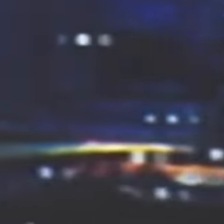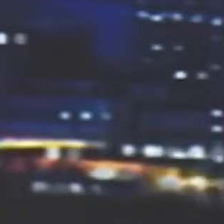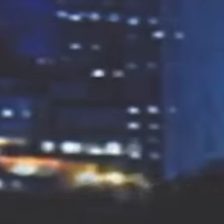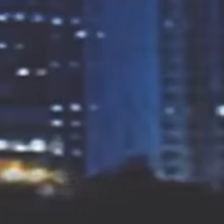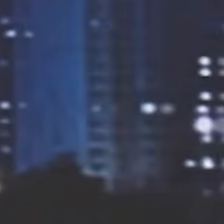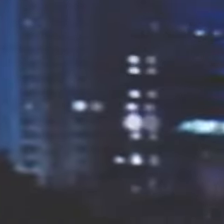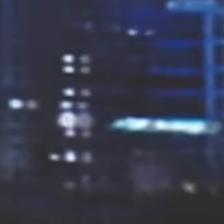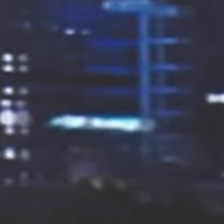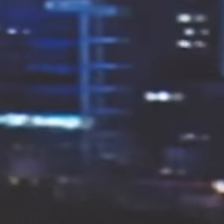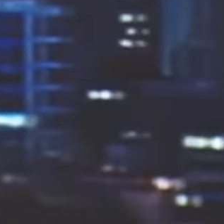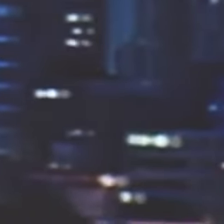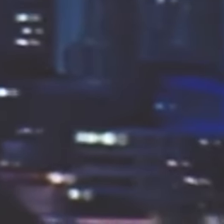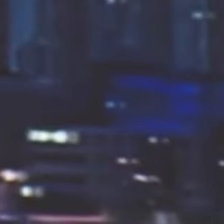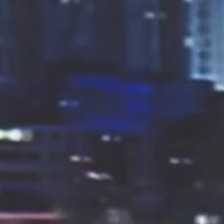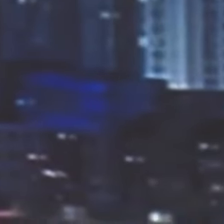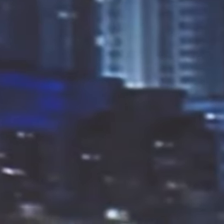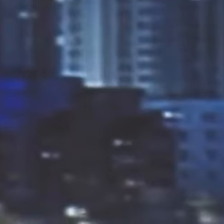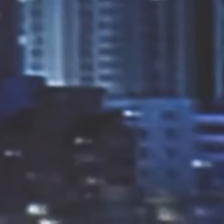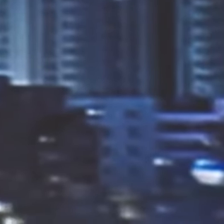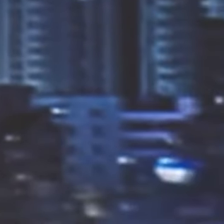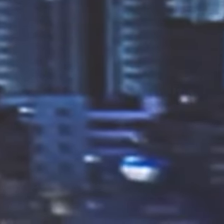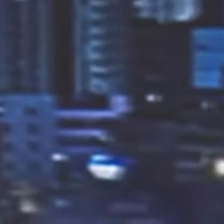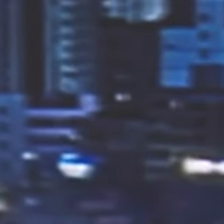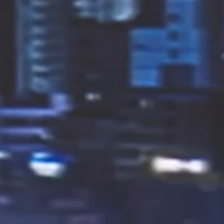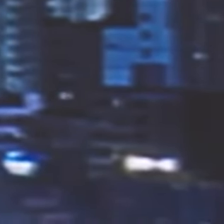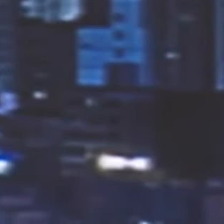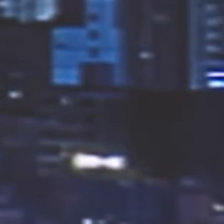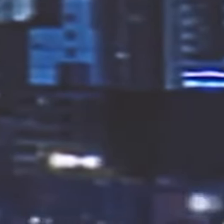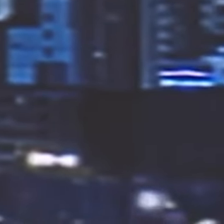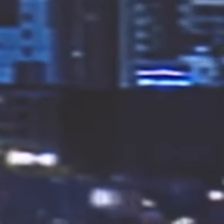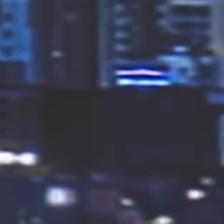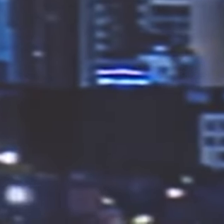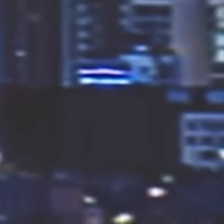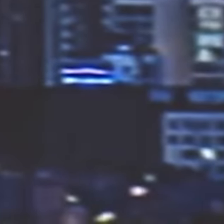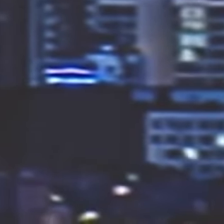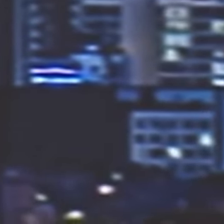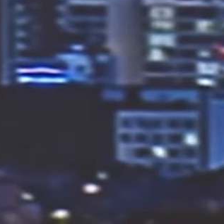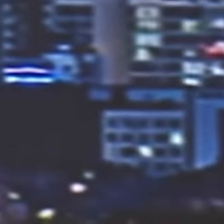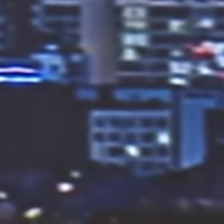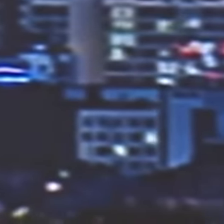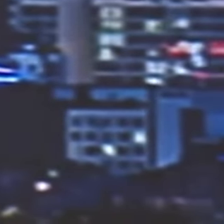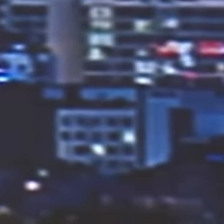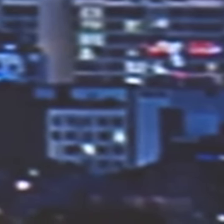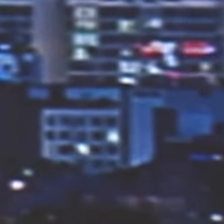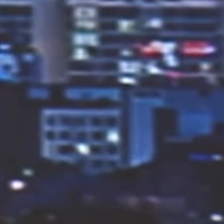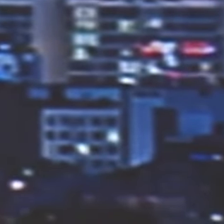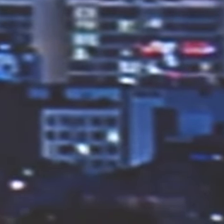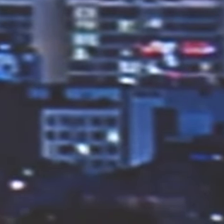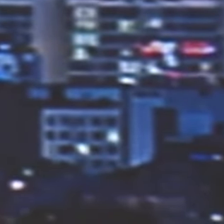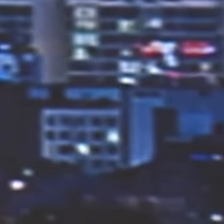JTBC 뉴스를 시청해 주신 여러분 고맙습니다. 저희는 저녁 6시 50분 뉴스룸에서 뵙겠습니다.